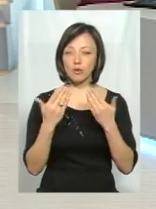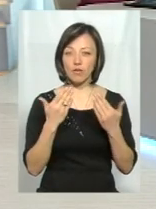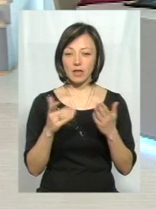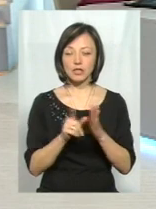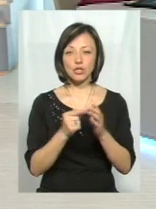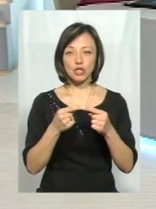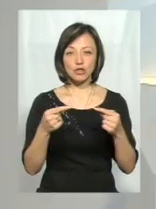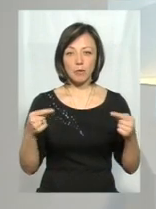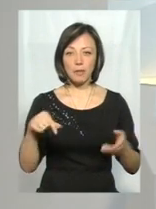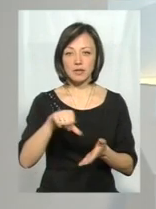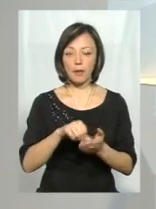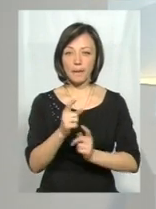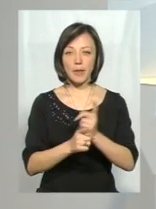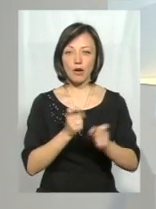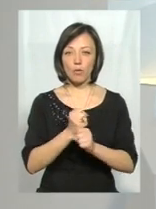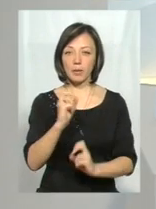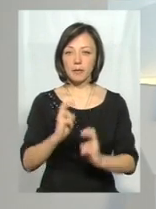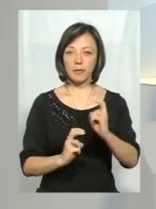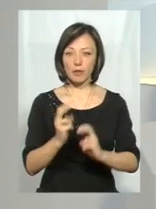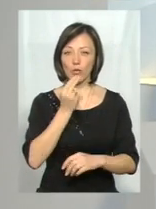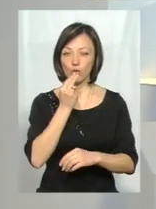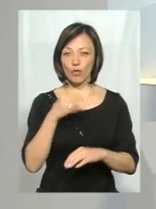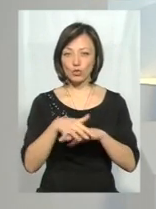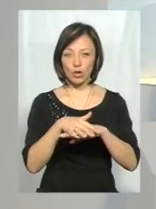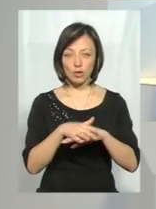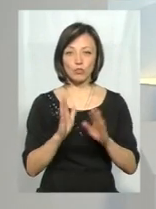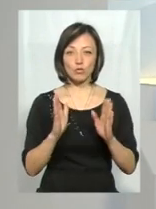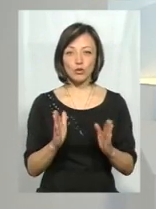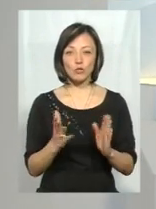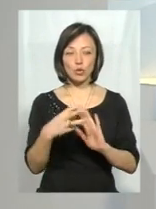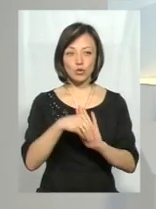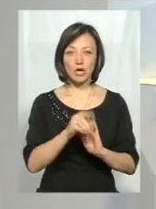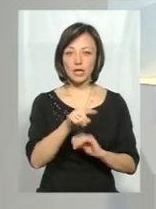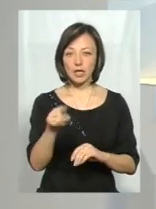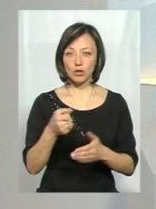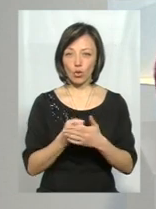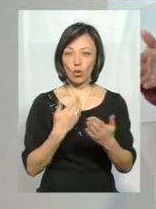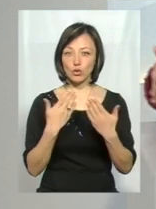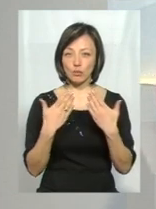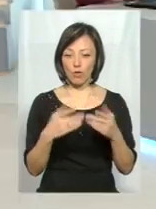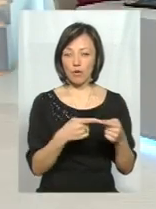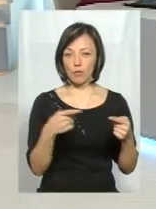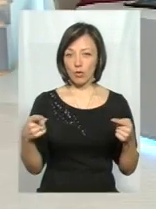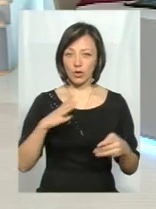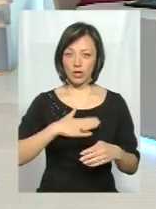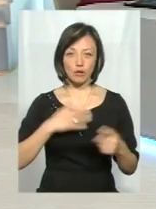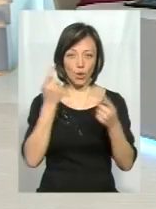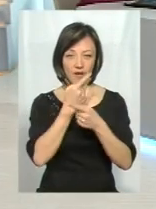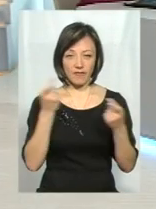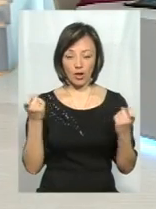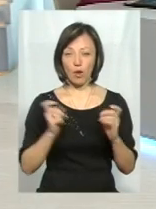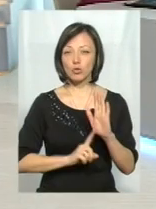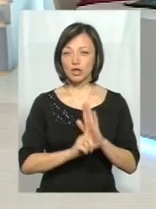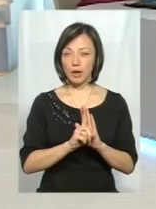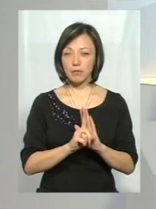з іншими представниками переробних підприємств і продовольчого ринку. Будемо долучати їх до розмови протягом нашого ефіру. А